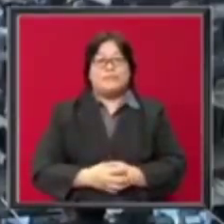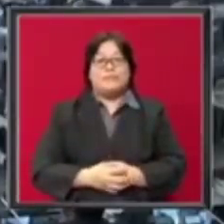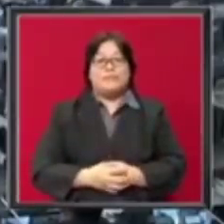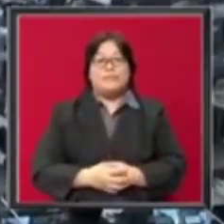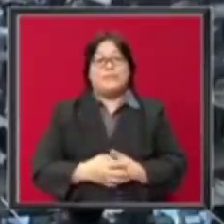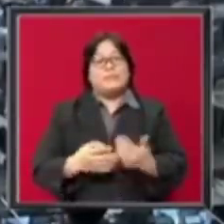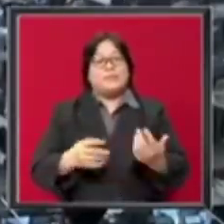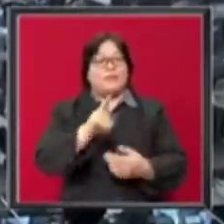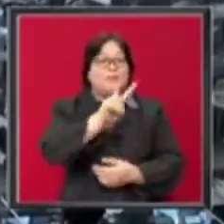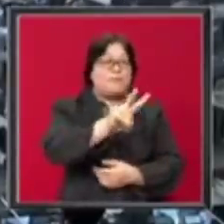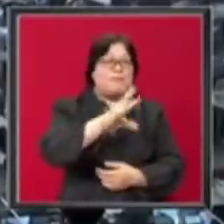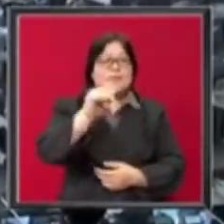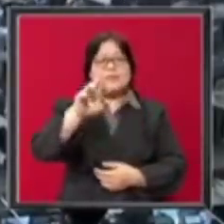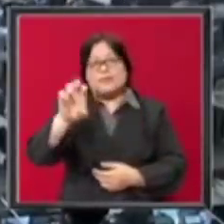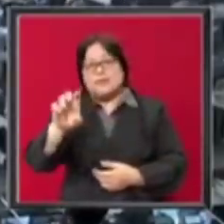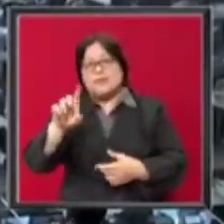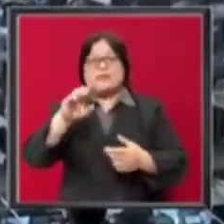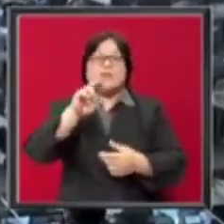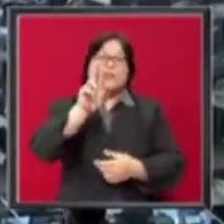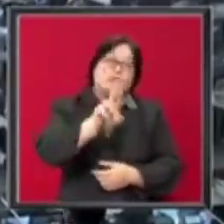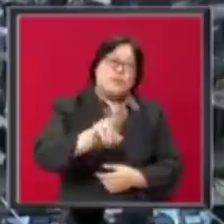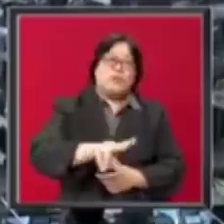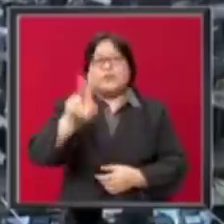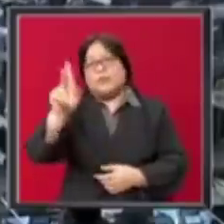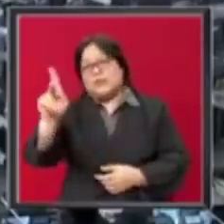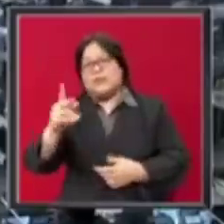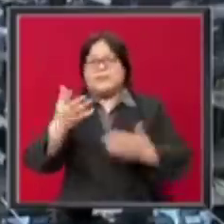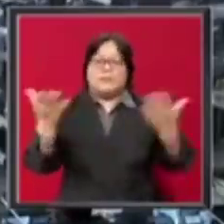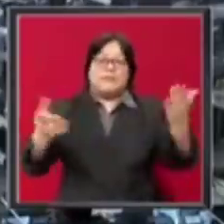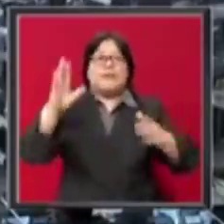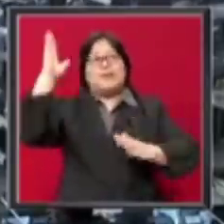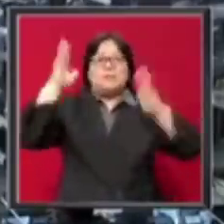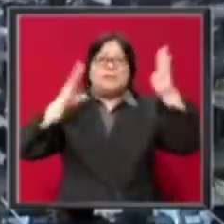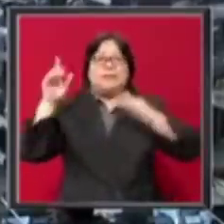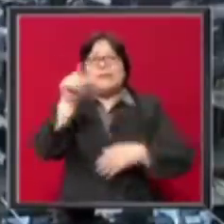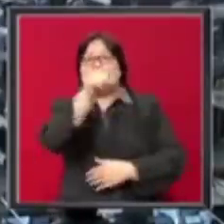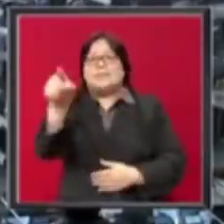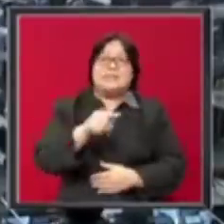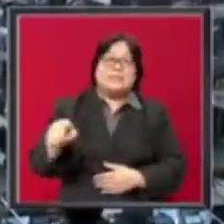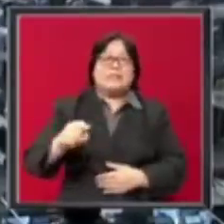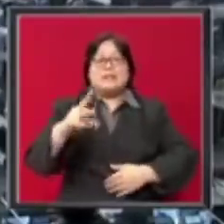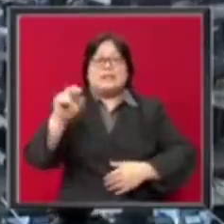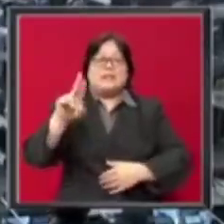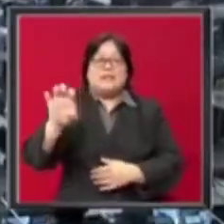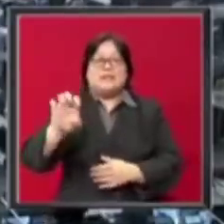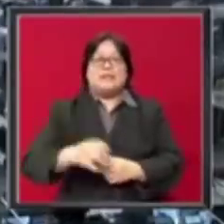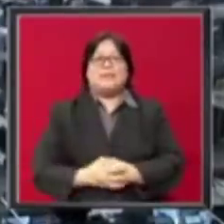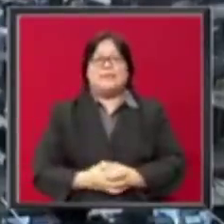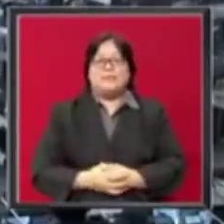Sama ada V curve atau U atau K atau dalam kes Malaysia ni Z curve.